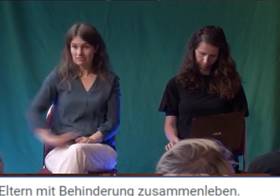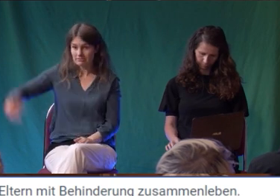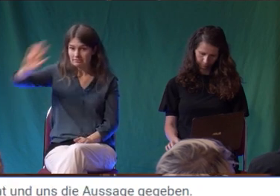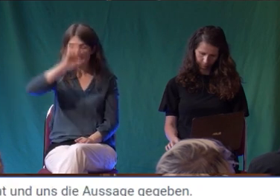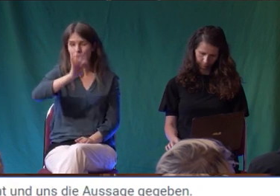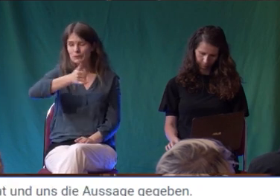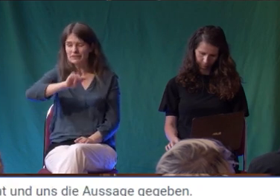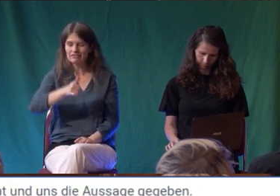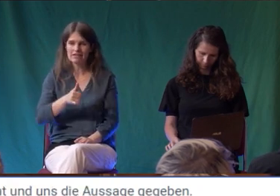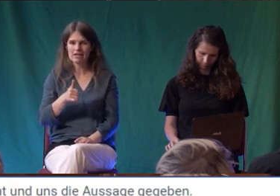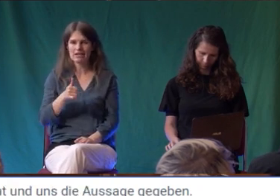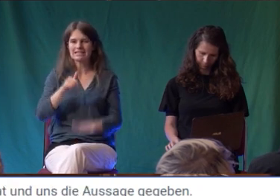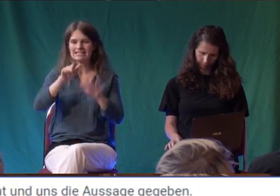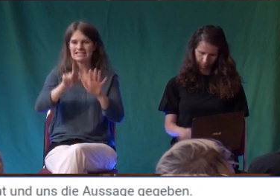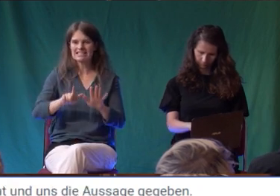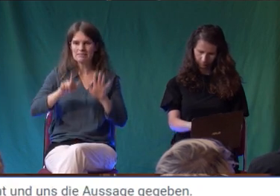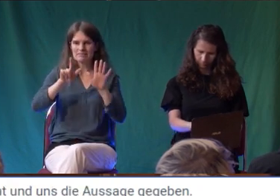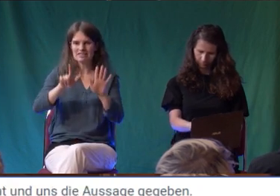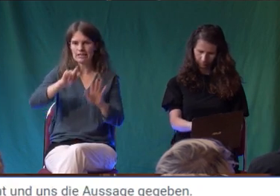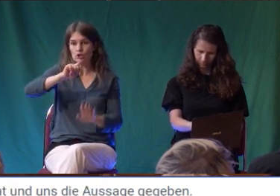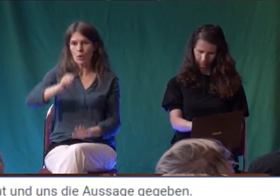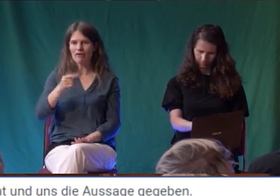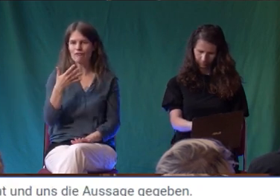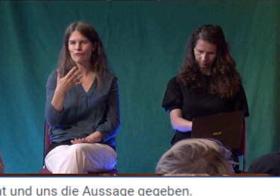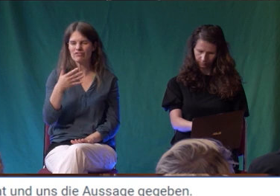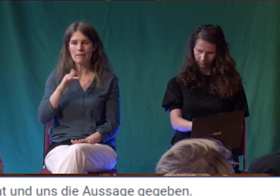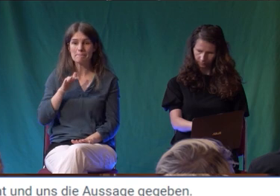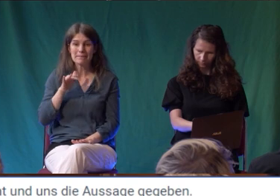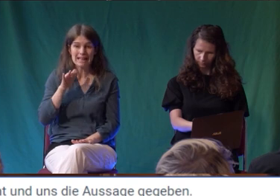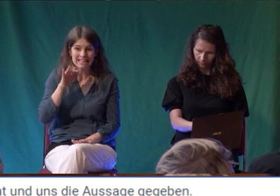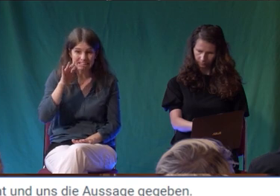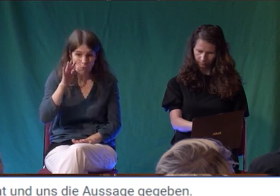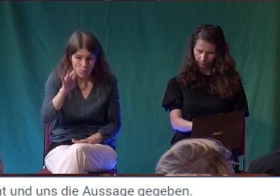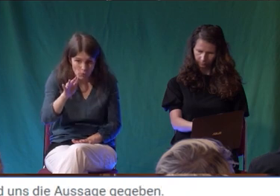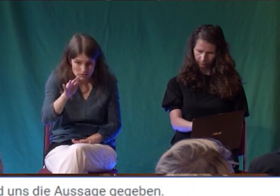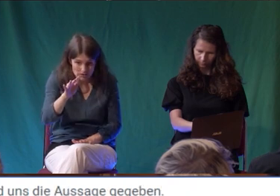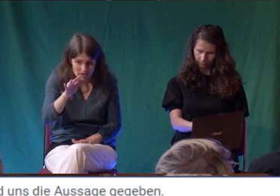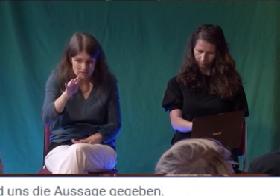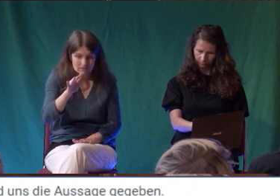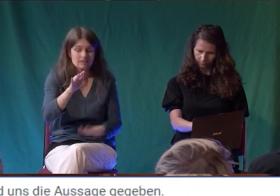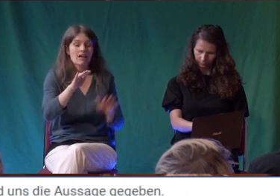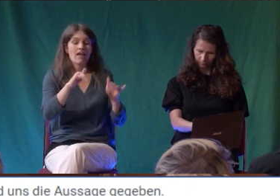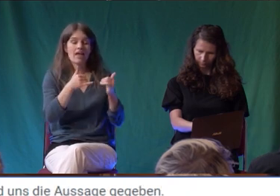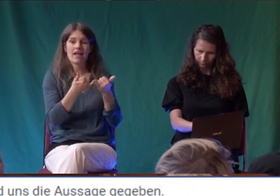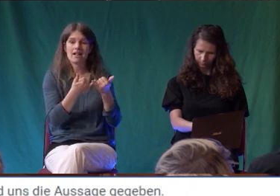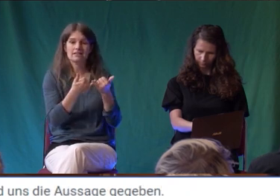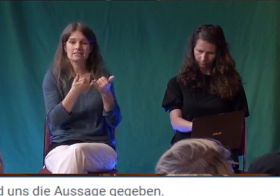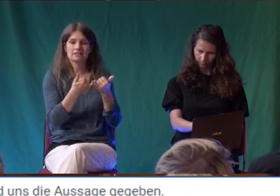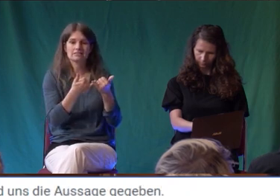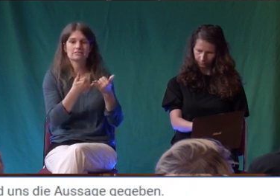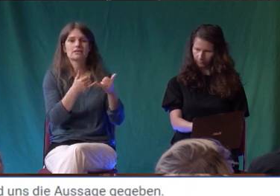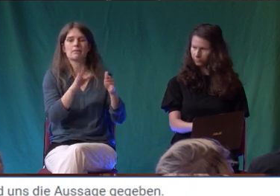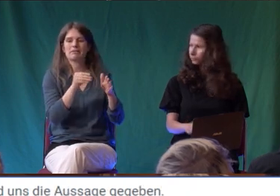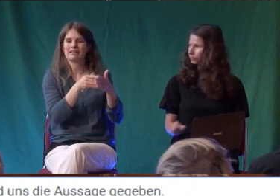ungefähr 17,5 Millionen Kinder und Jugendliche nicht mit Eltern mit Behinderung Zusammenleben